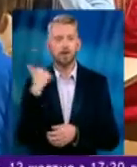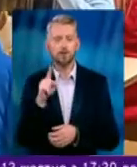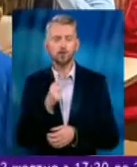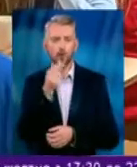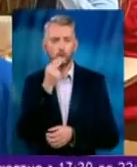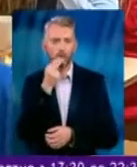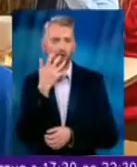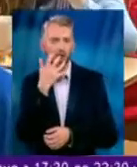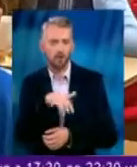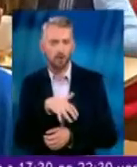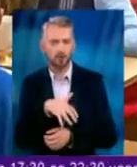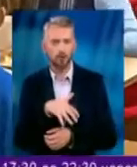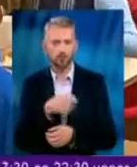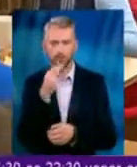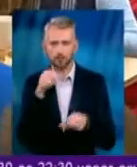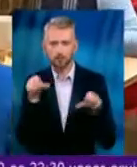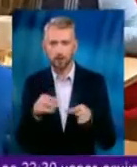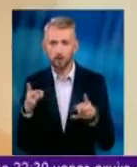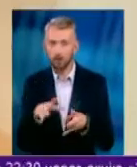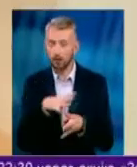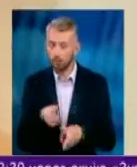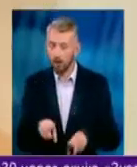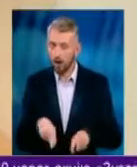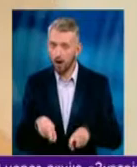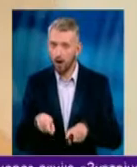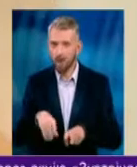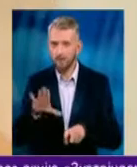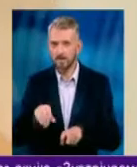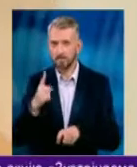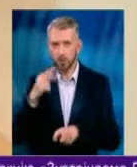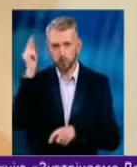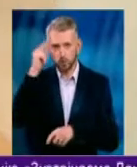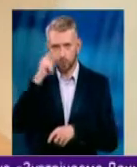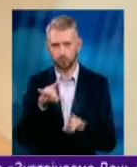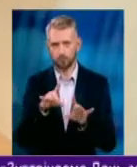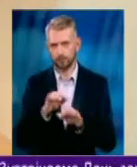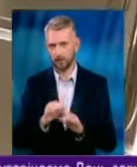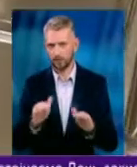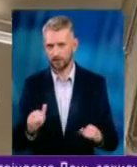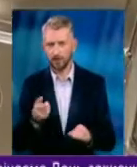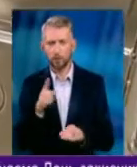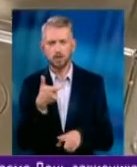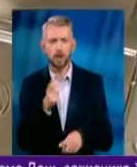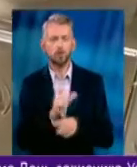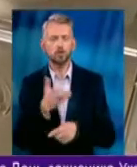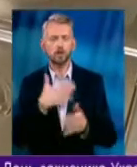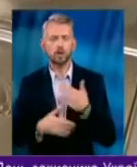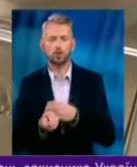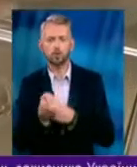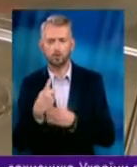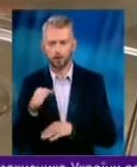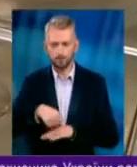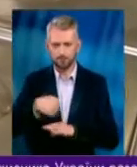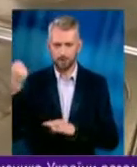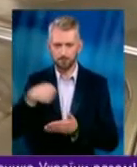поїсти гаряченького, до їдальні треба було бігти. Чи не після першого уроку, розповідають учні. Тож найбільше радіють появі